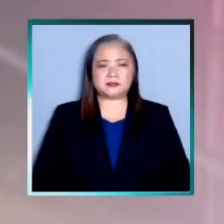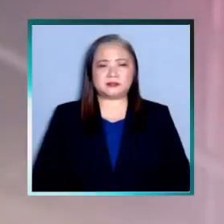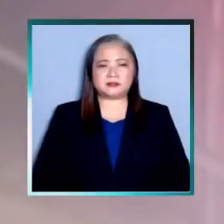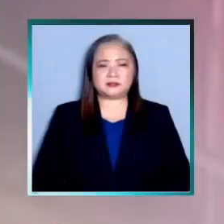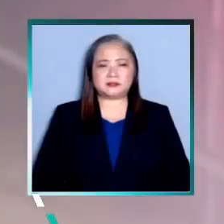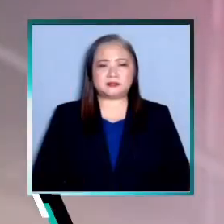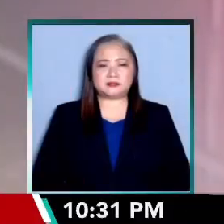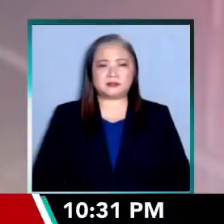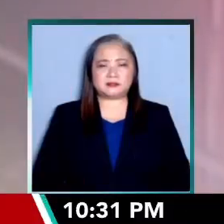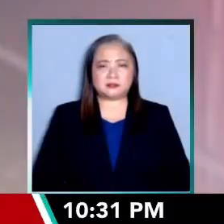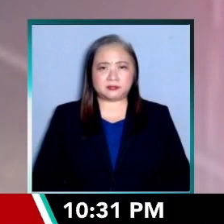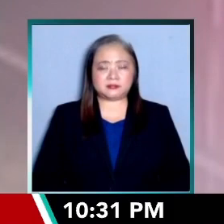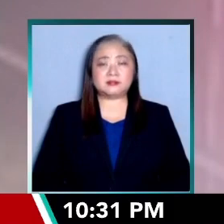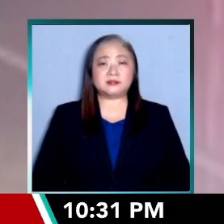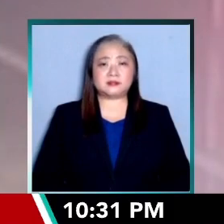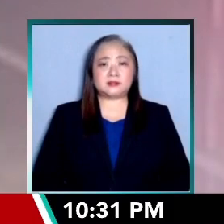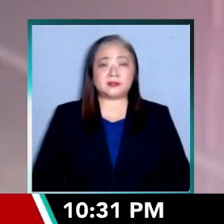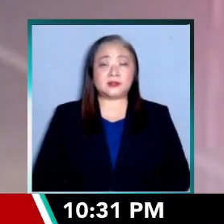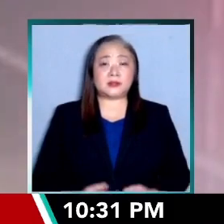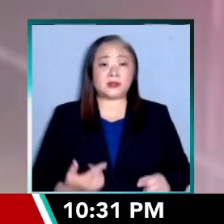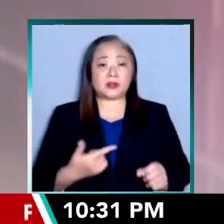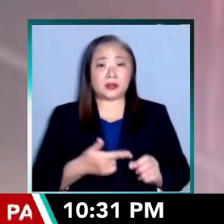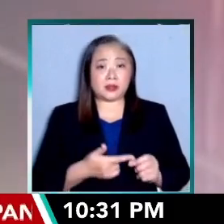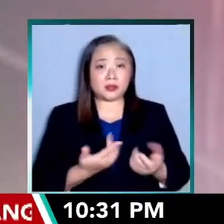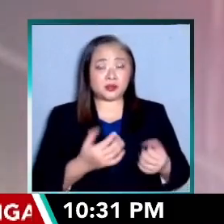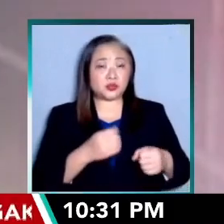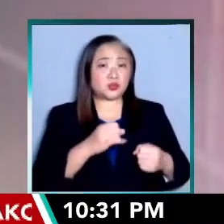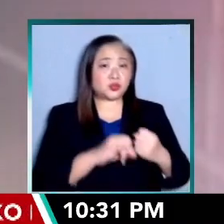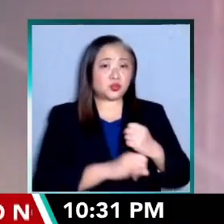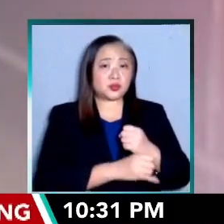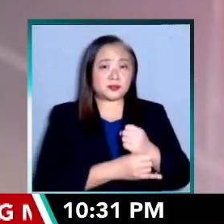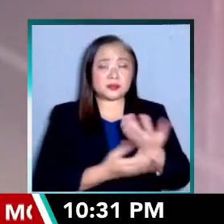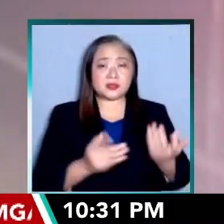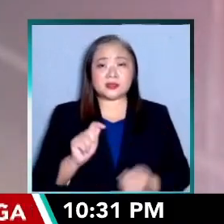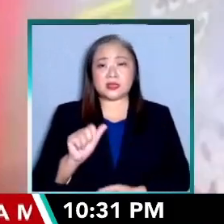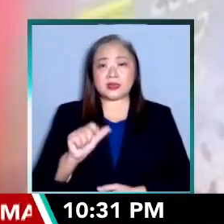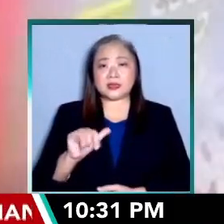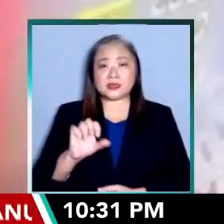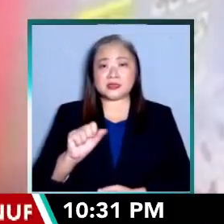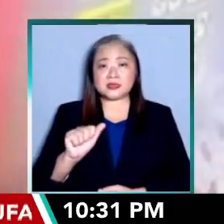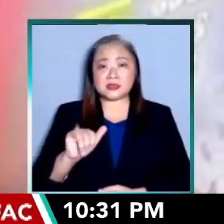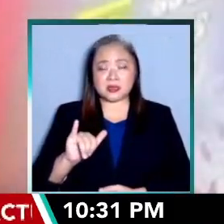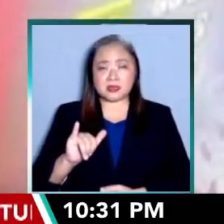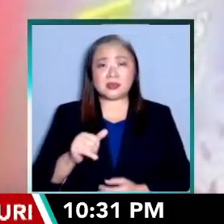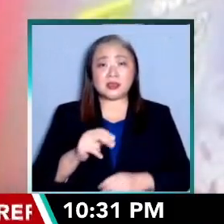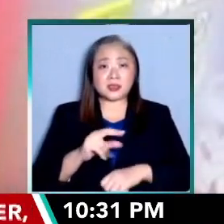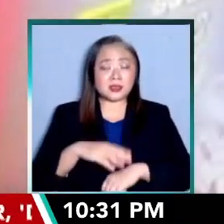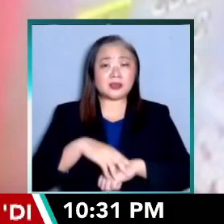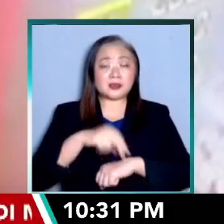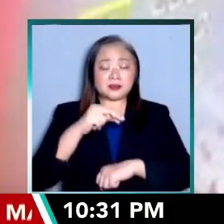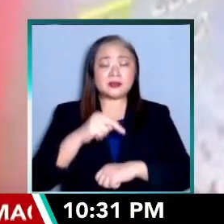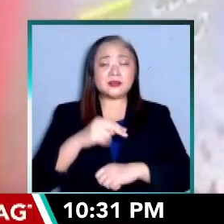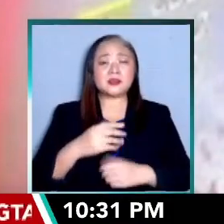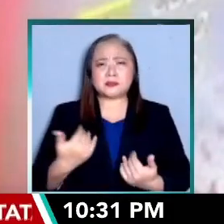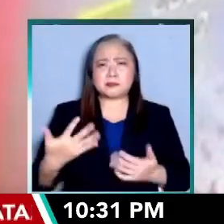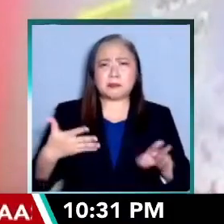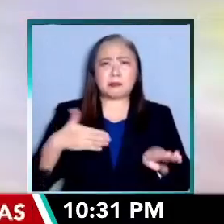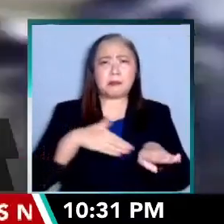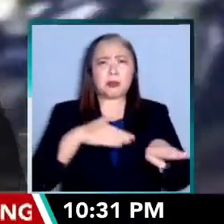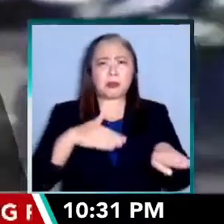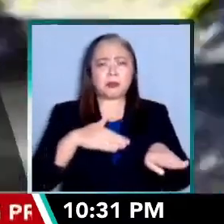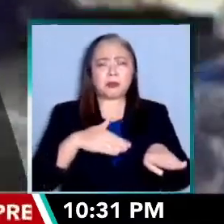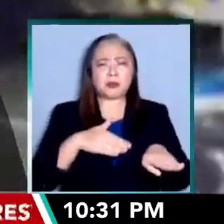Papalabas ng gasolinahan ng jeep na yan sa Talisay City, Camarines Norte nang bumangga sa likurang bahagi ng jeep ang isang